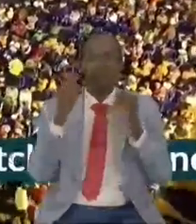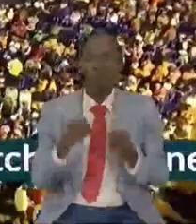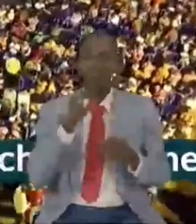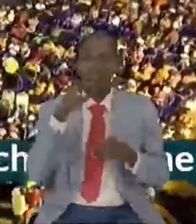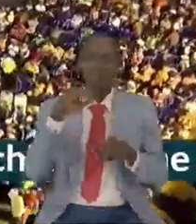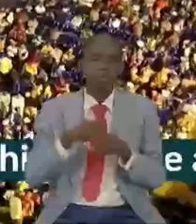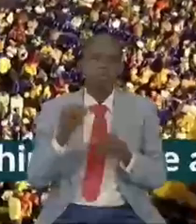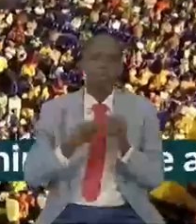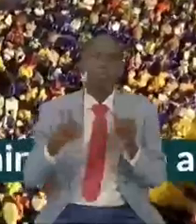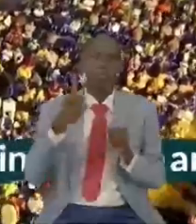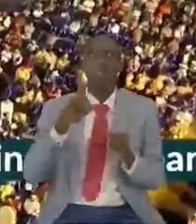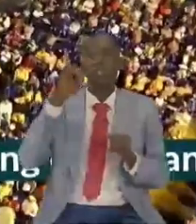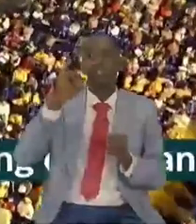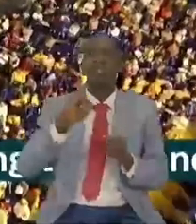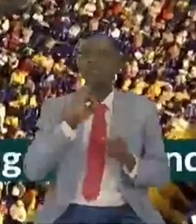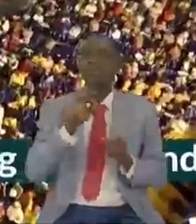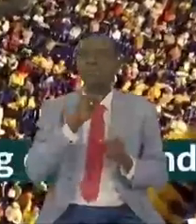Dieu.